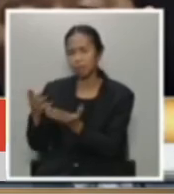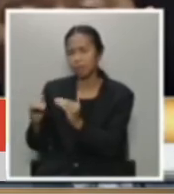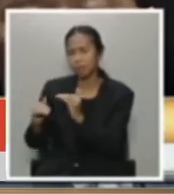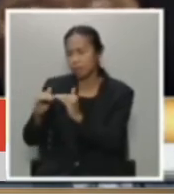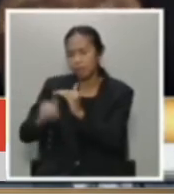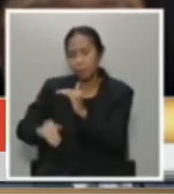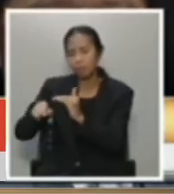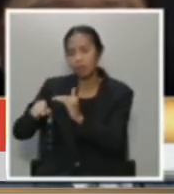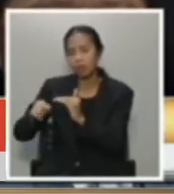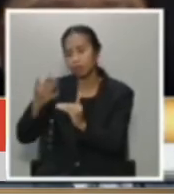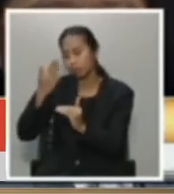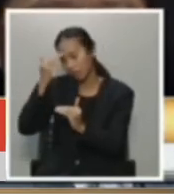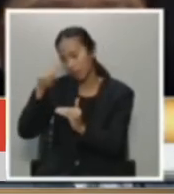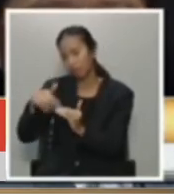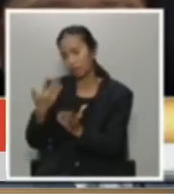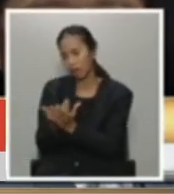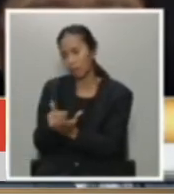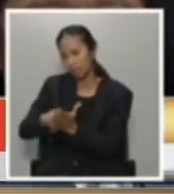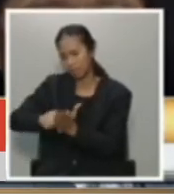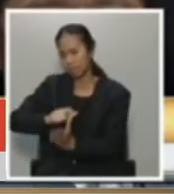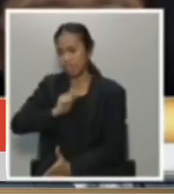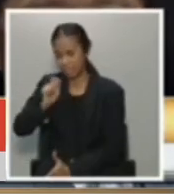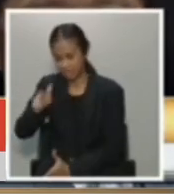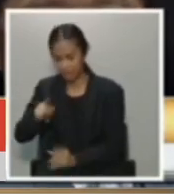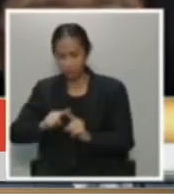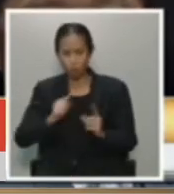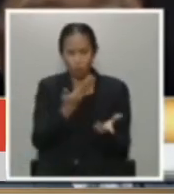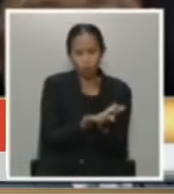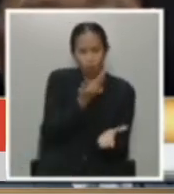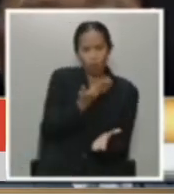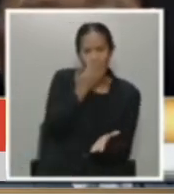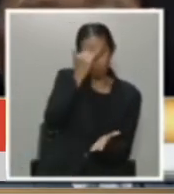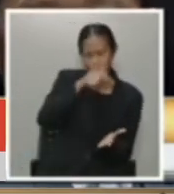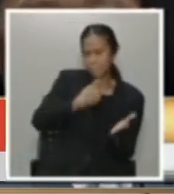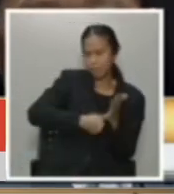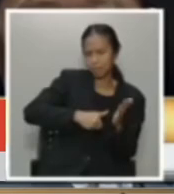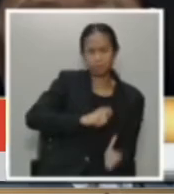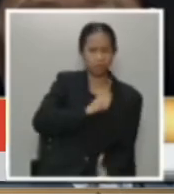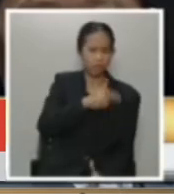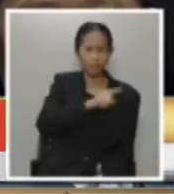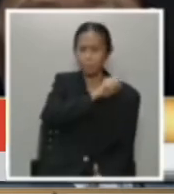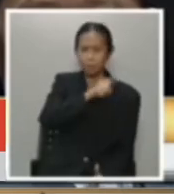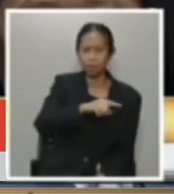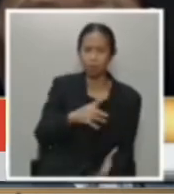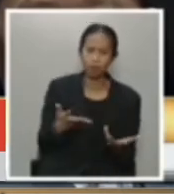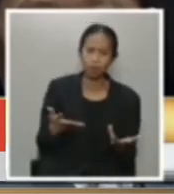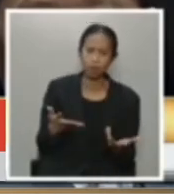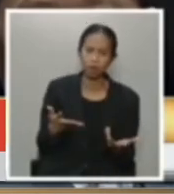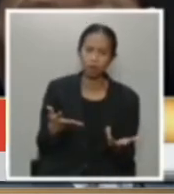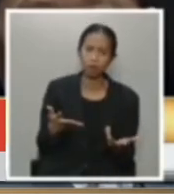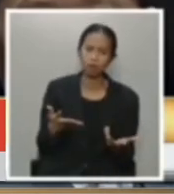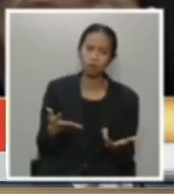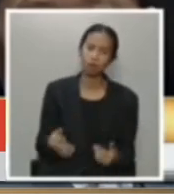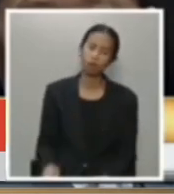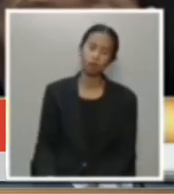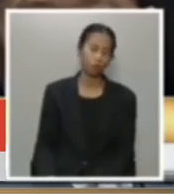องเสียเห็นไหมฮะกฎหมายอย่างนี้มันทำลายชนชั้นกลางในสุดจะบีบให้คนชั้นกลางเนี่ยต้องขาย